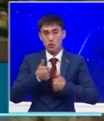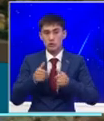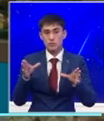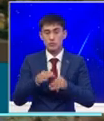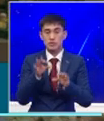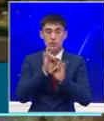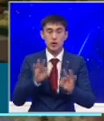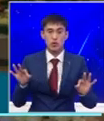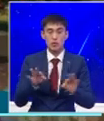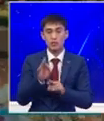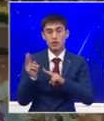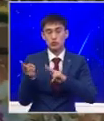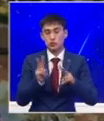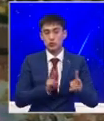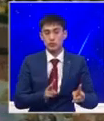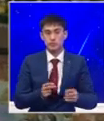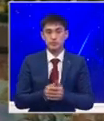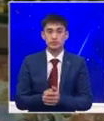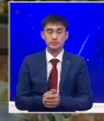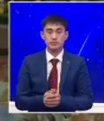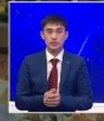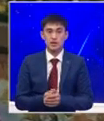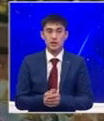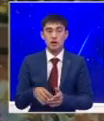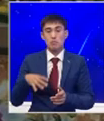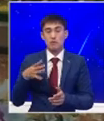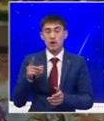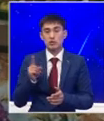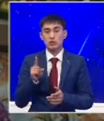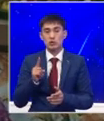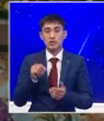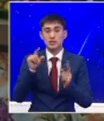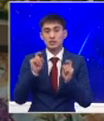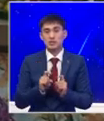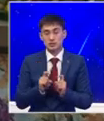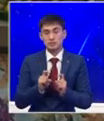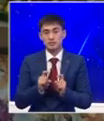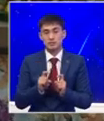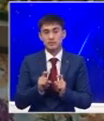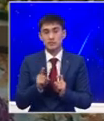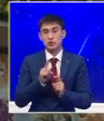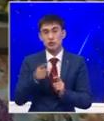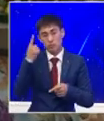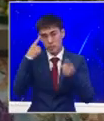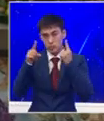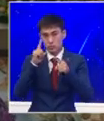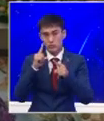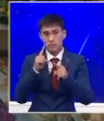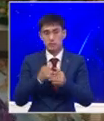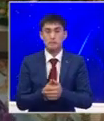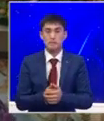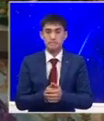даже поем, танцуем. И даже бывает вот... Сидим и что-то придумываем прям на